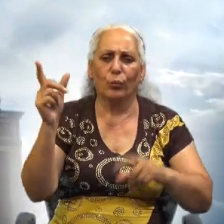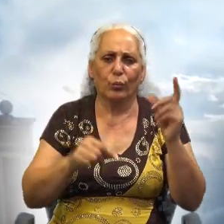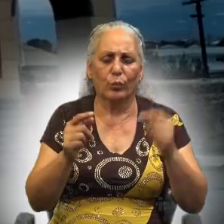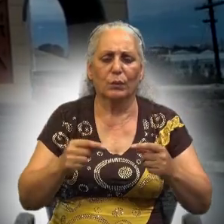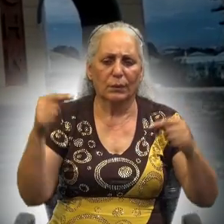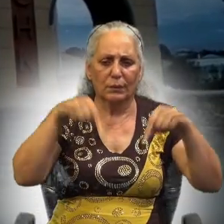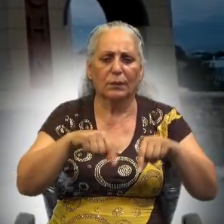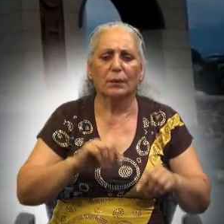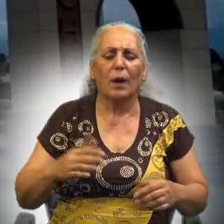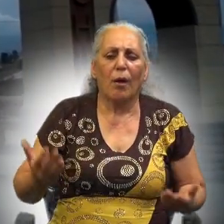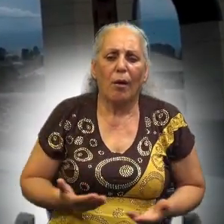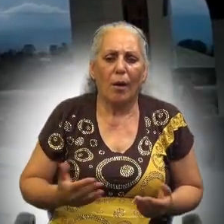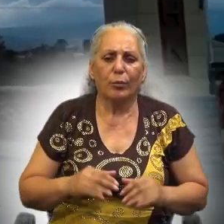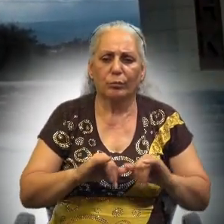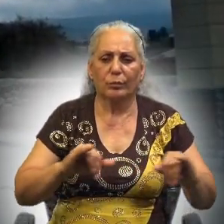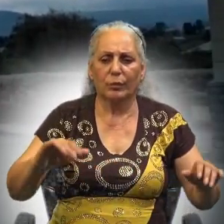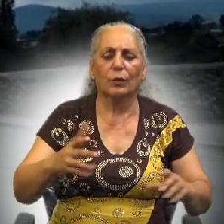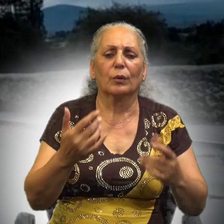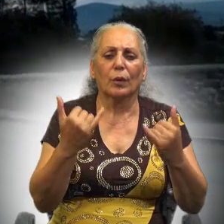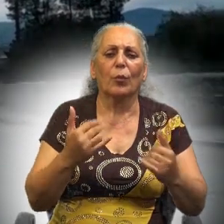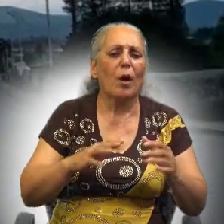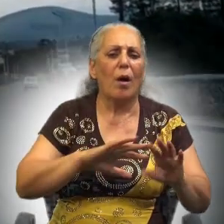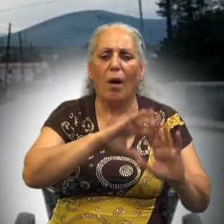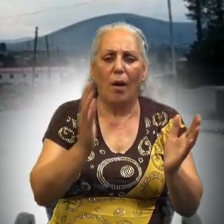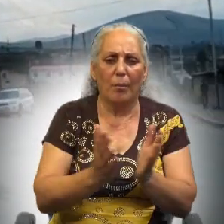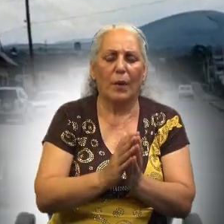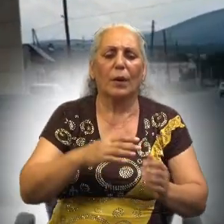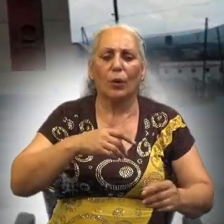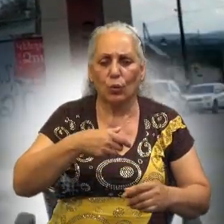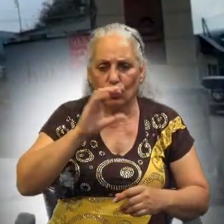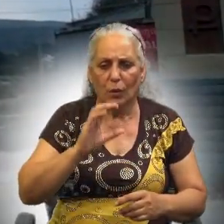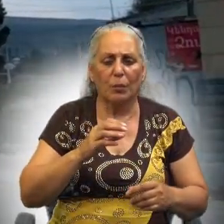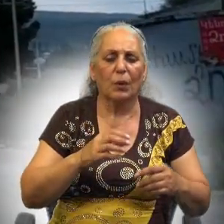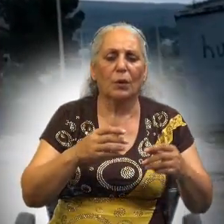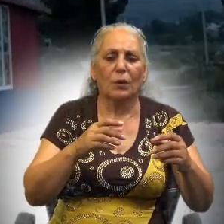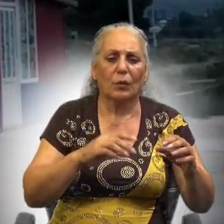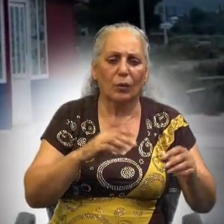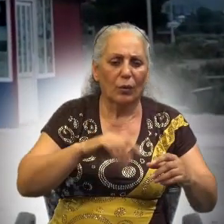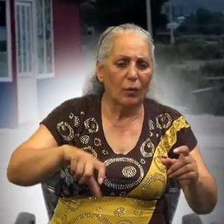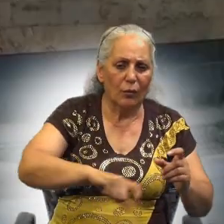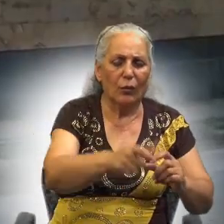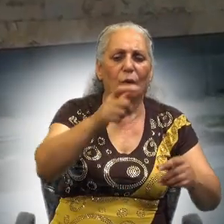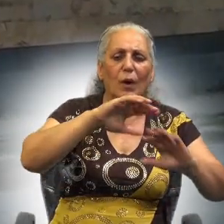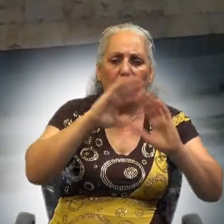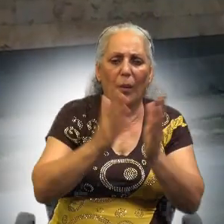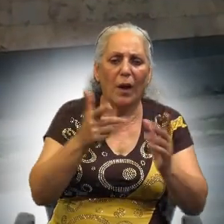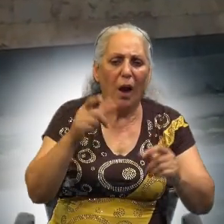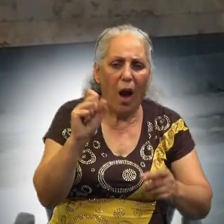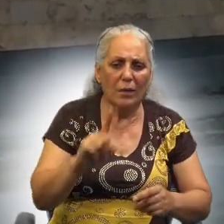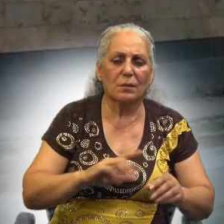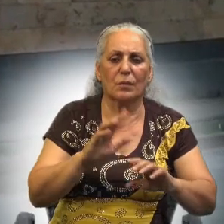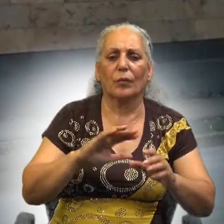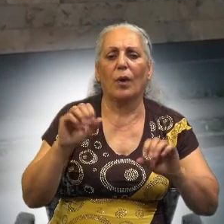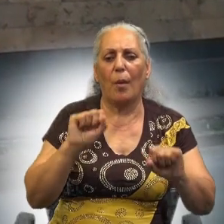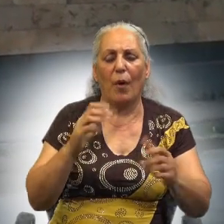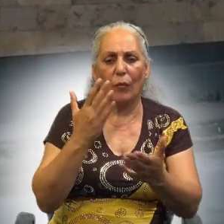լիճքը։ Այսօր այն գազաֆիկացված է, բավարար կարգով էլ ապահովված է խմելու ու ոռոգման ջրերով։ Բնակչության զգալի մասը, սակայն, բավարար